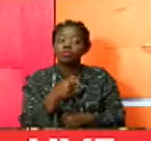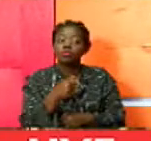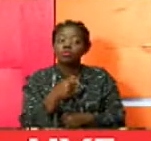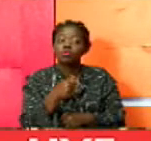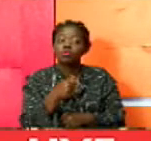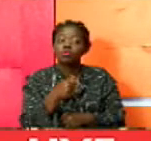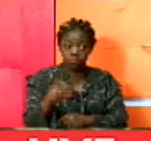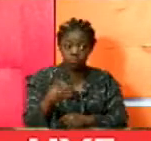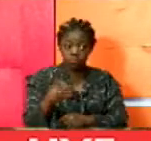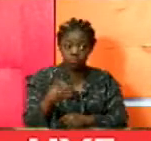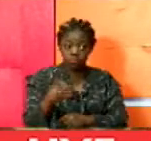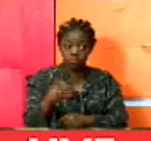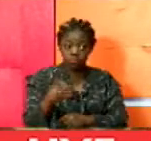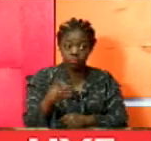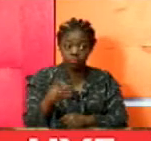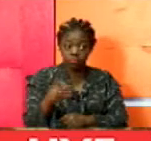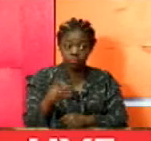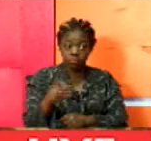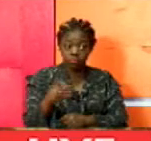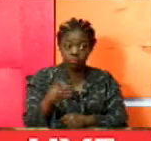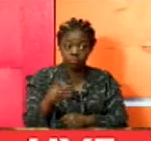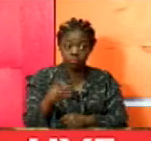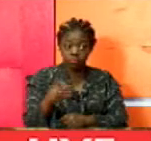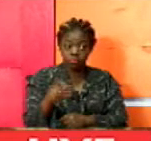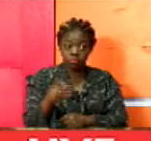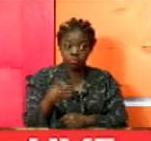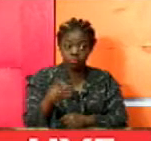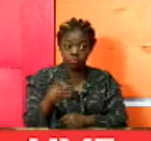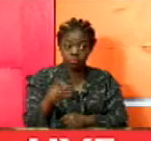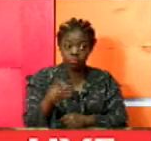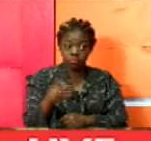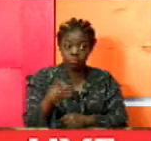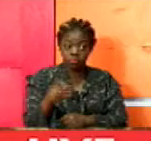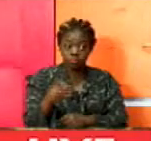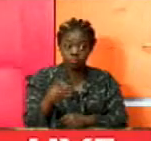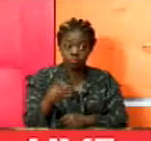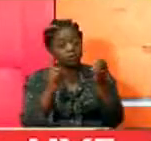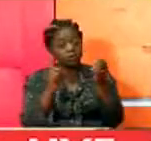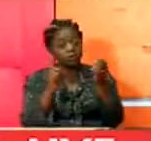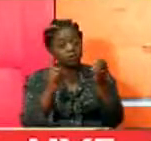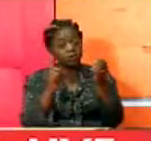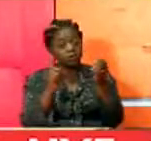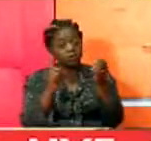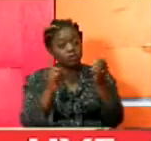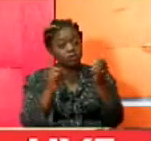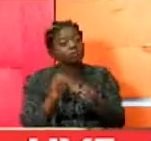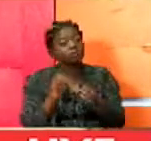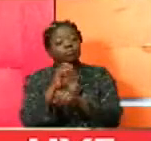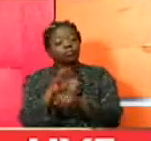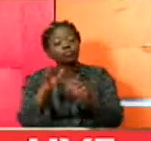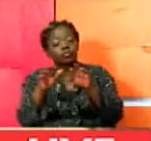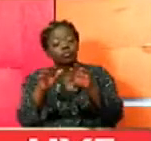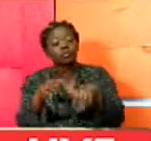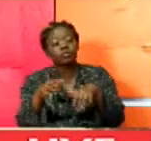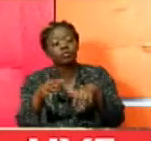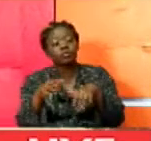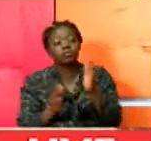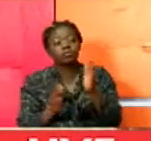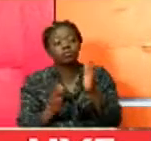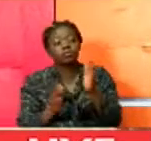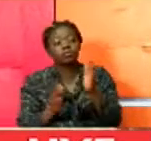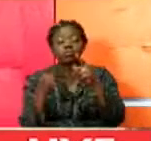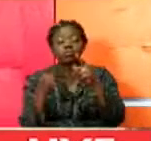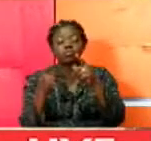nyini woyino okulaba nkoze mpya okulaba kikola nekivaamu. Aliko amagezi gawadde abalimi okujjumbira eddagala